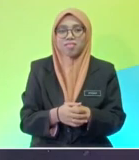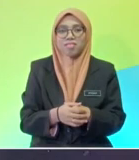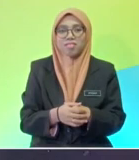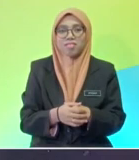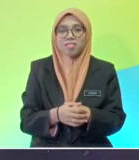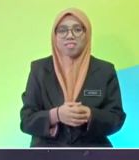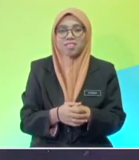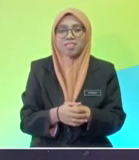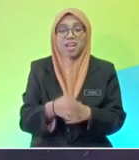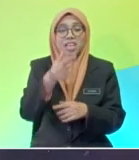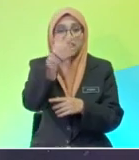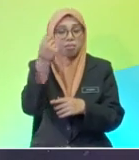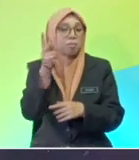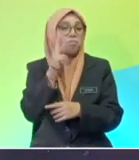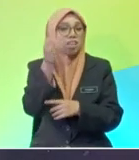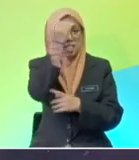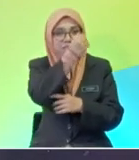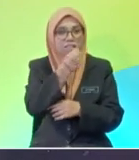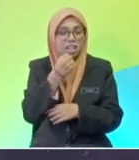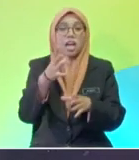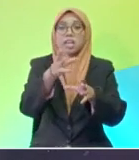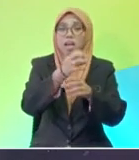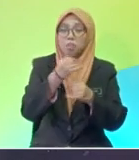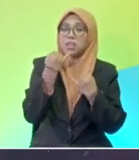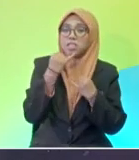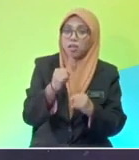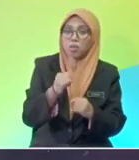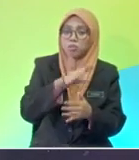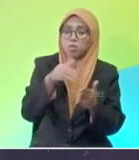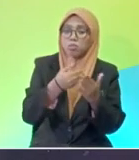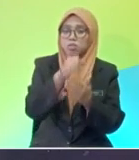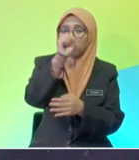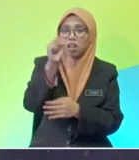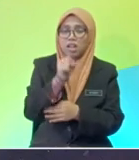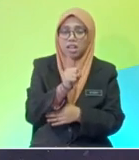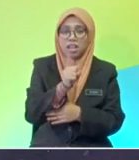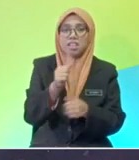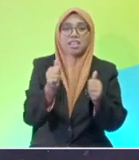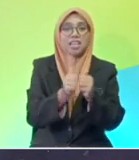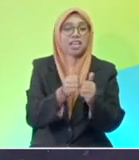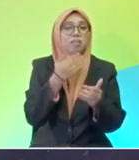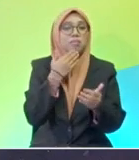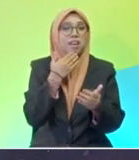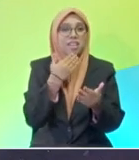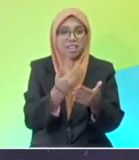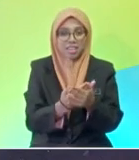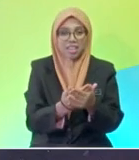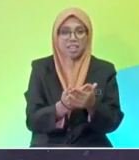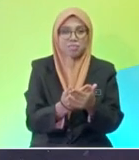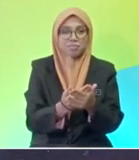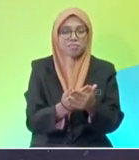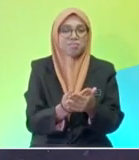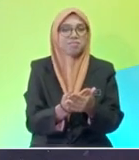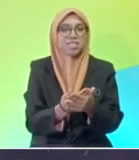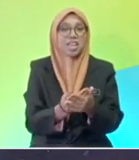semua soal lain berdasarkan kamu tadi dengan baik Cikgu bagi Kak syafika pada tahap